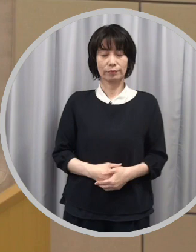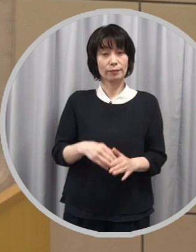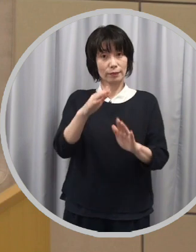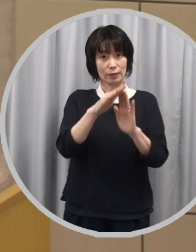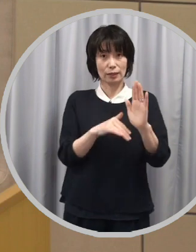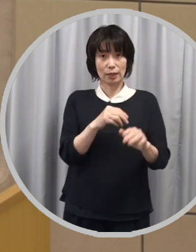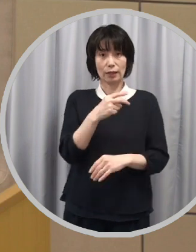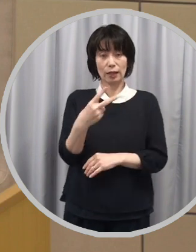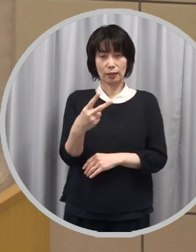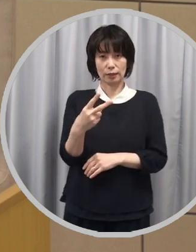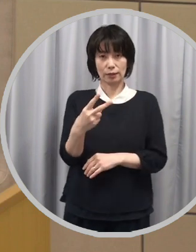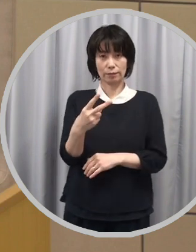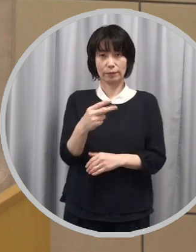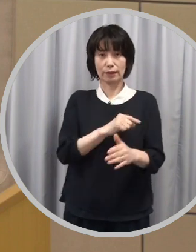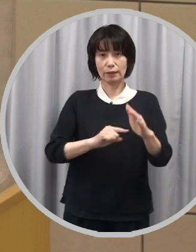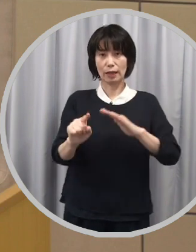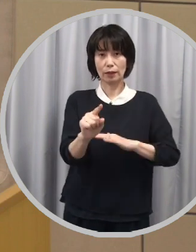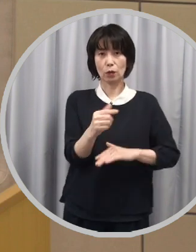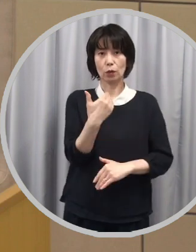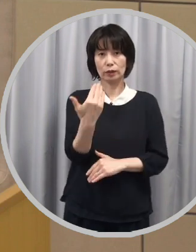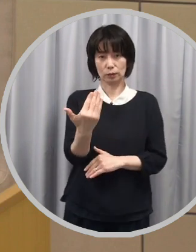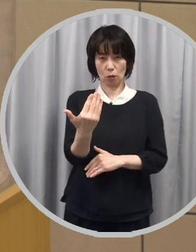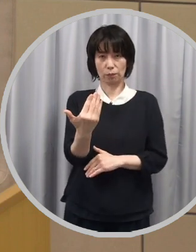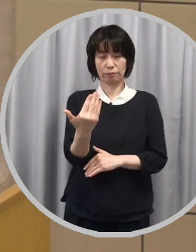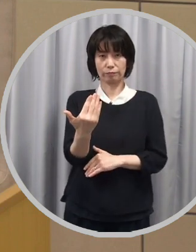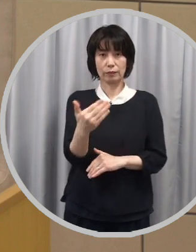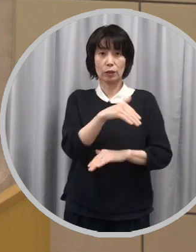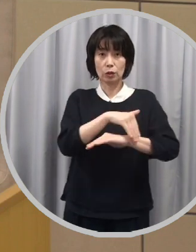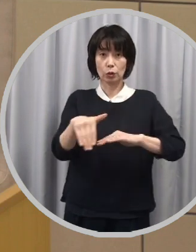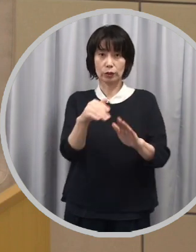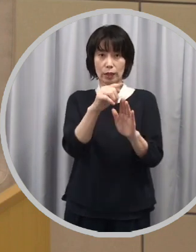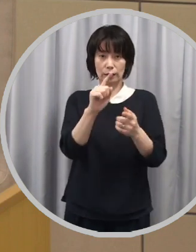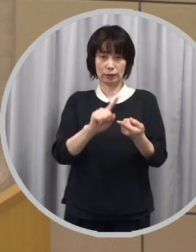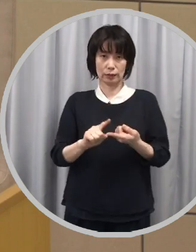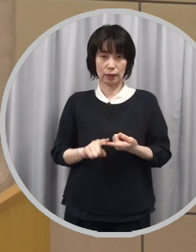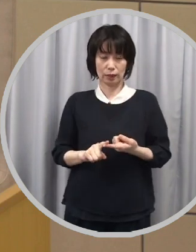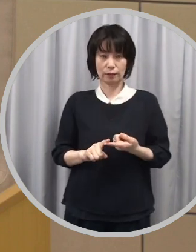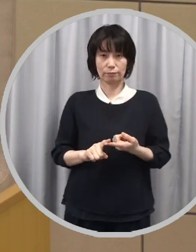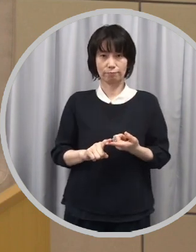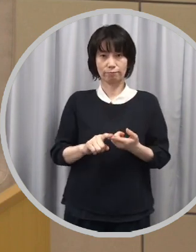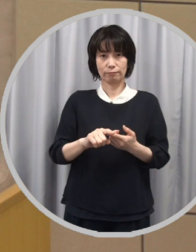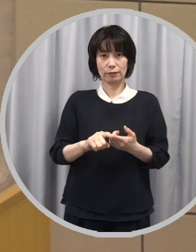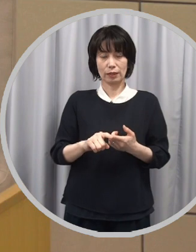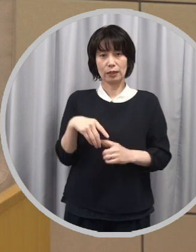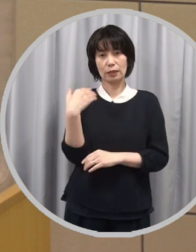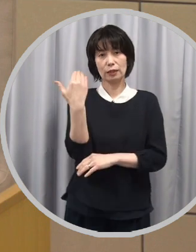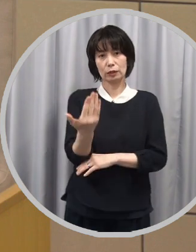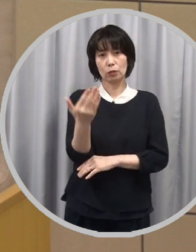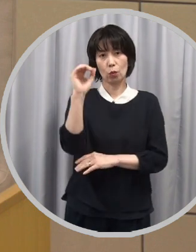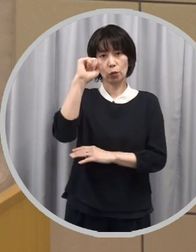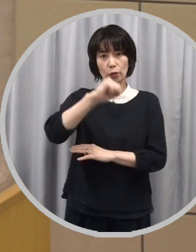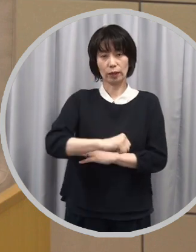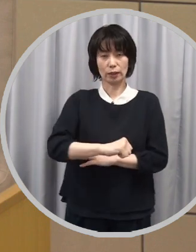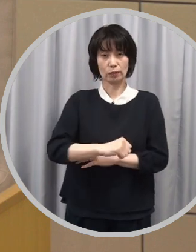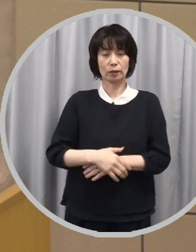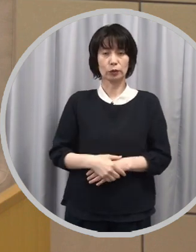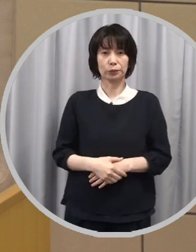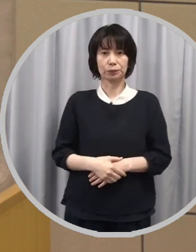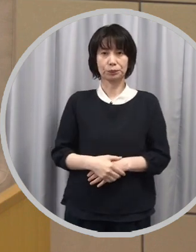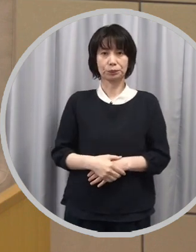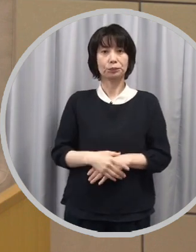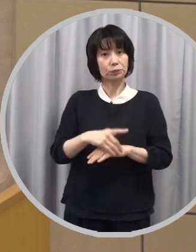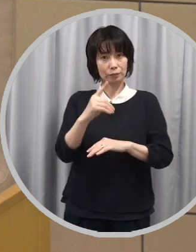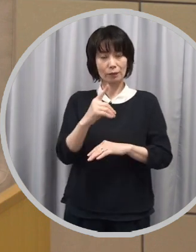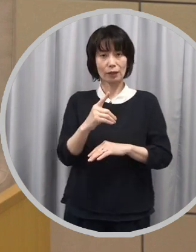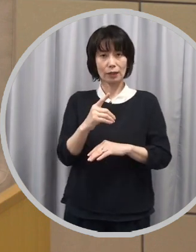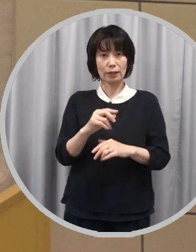日程第2、代表質問。予定の順序に従い順次質問を許可いたします。はじめ